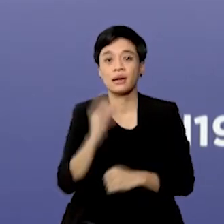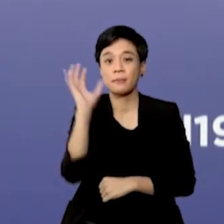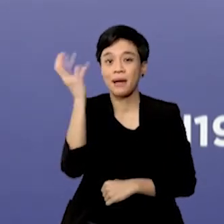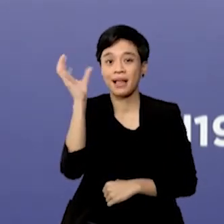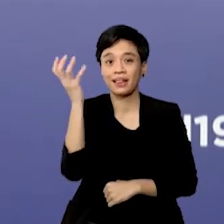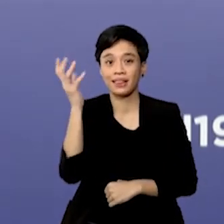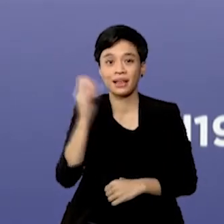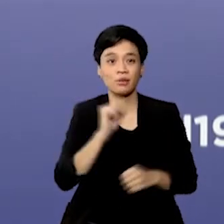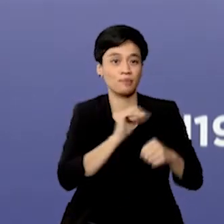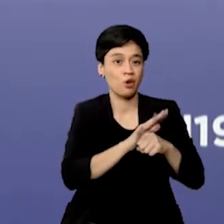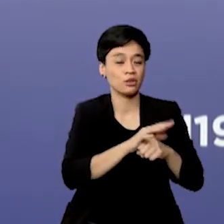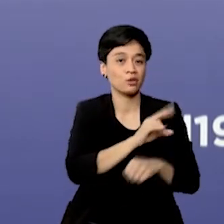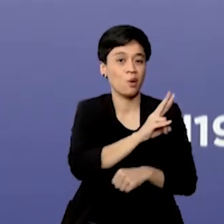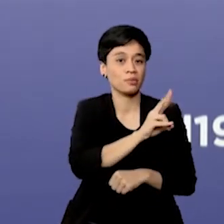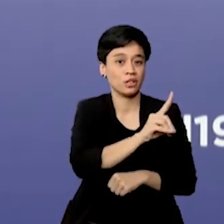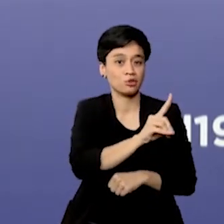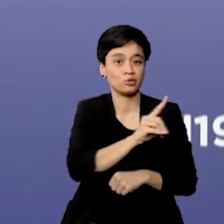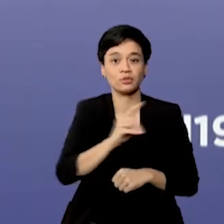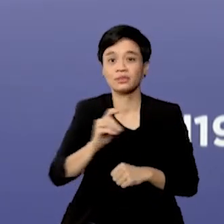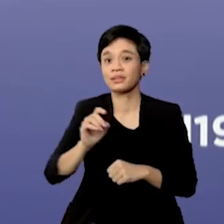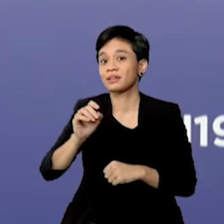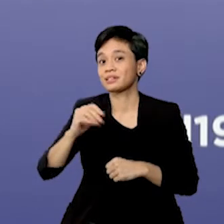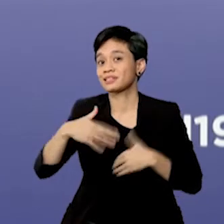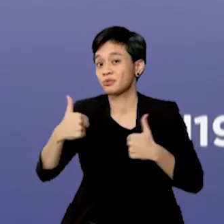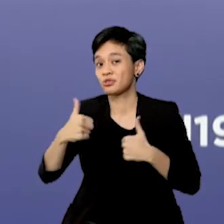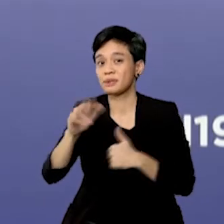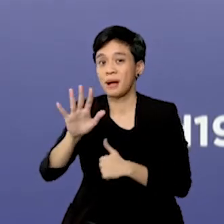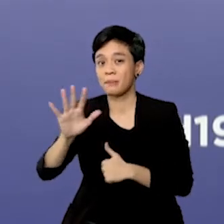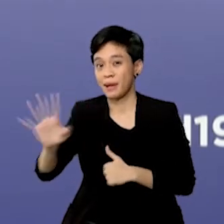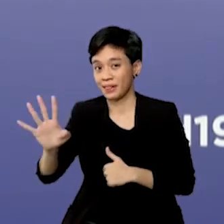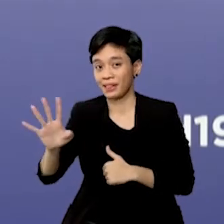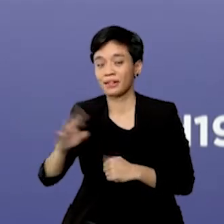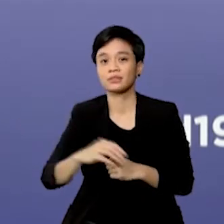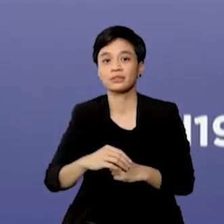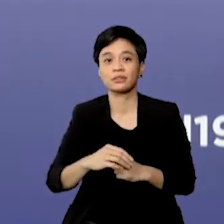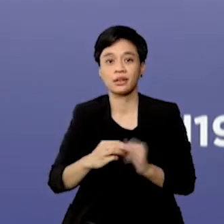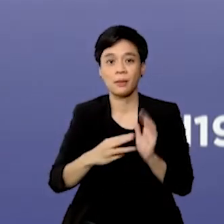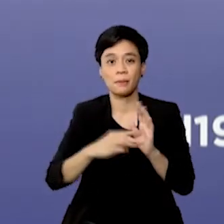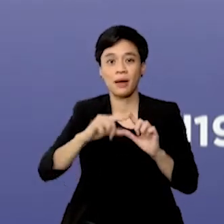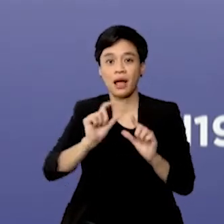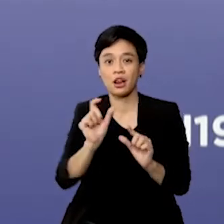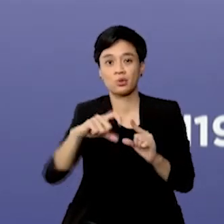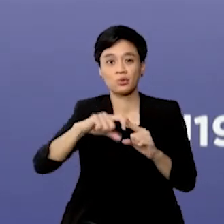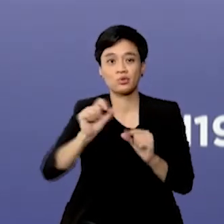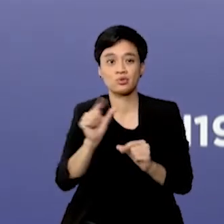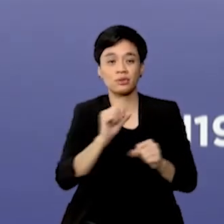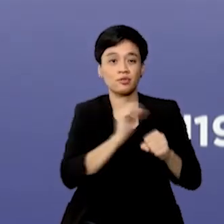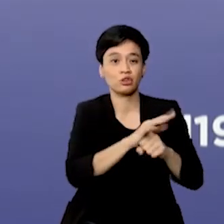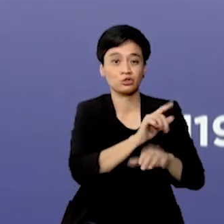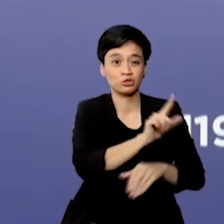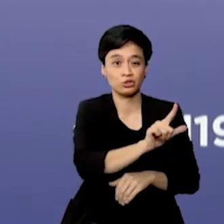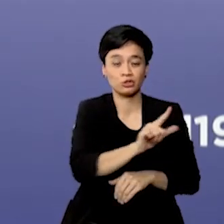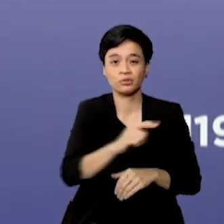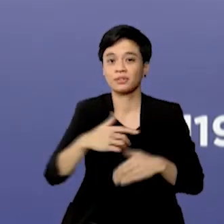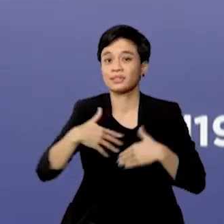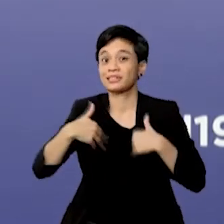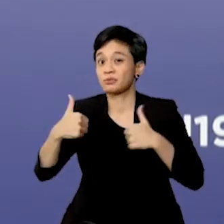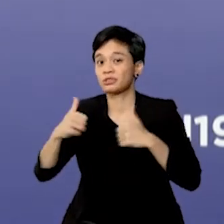Banten, 21 kasus baru dan 54 sembuh. Kemudian Maluku, 7 kasus baru dan 9